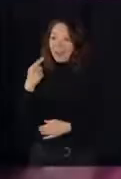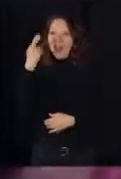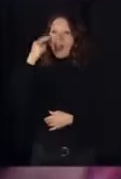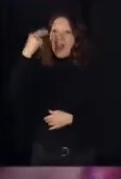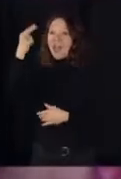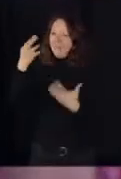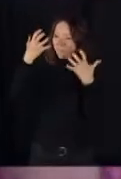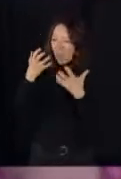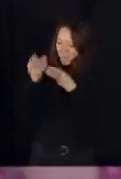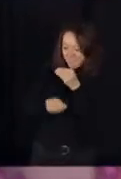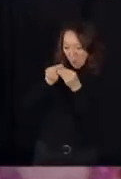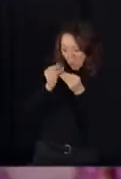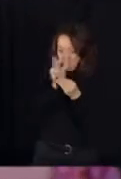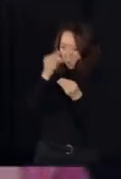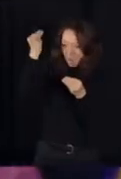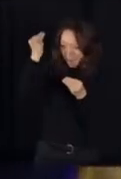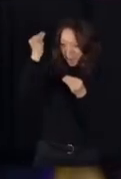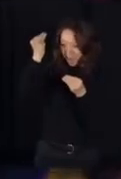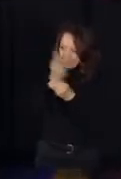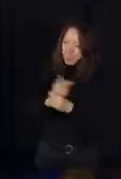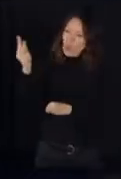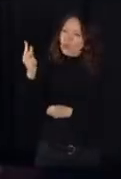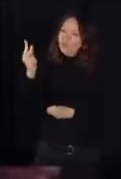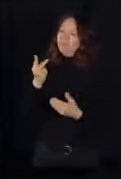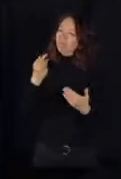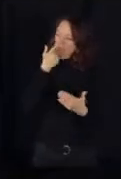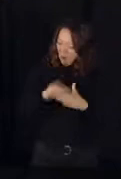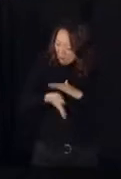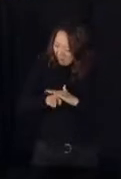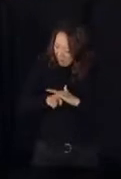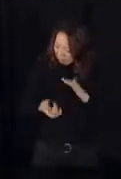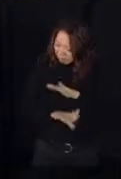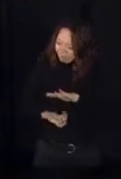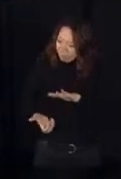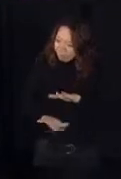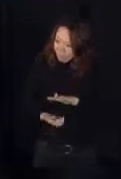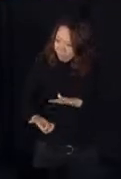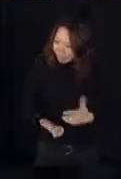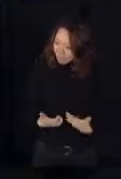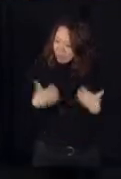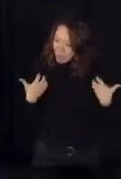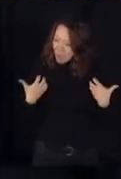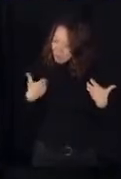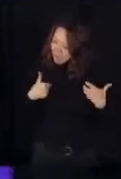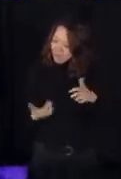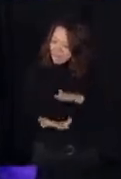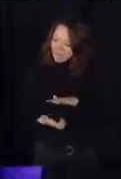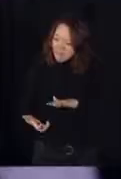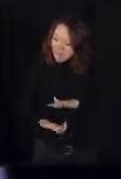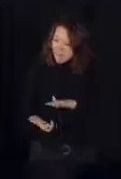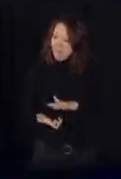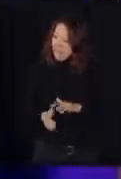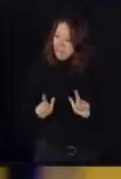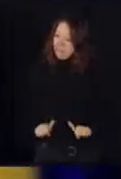plus humain émerger. Ce rêve est parti sûrement d'une colère froide, d'une colère sourde, mais d'une colère